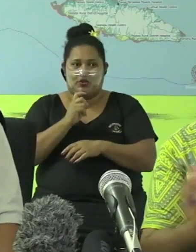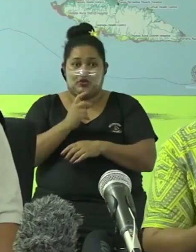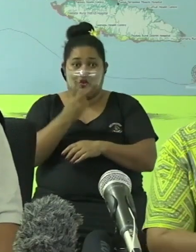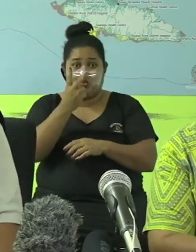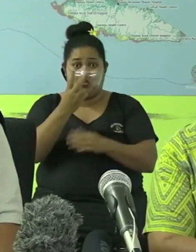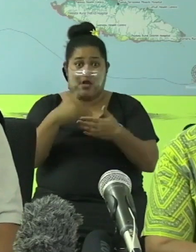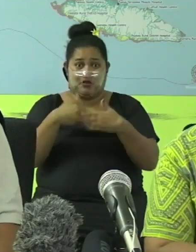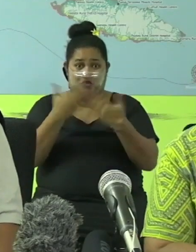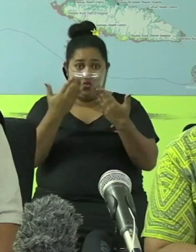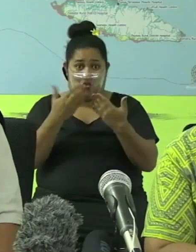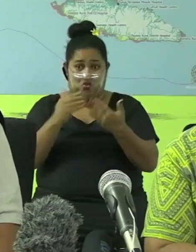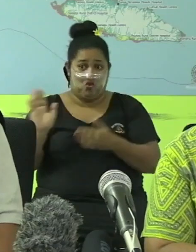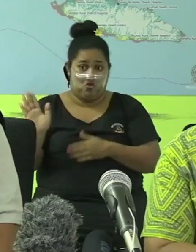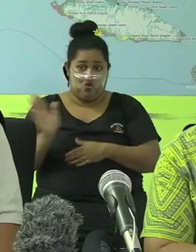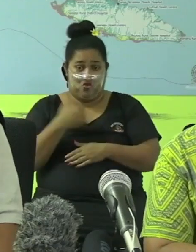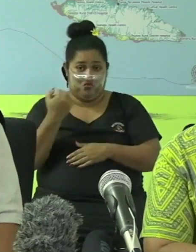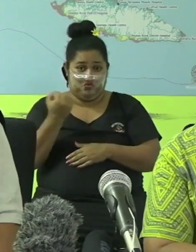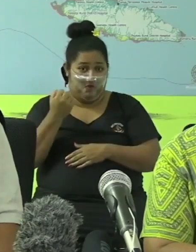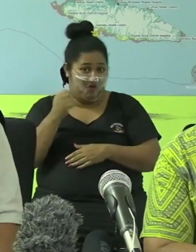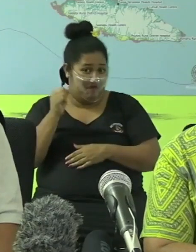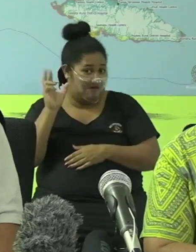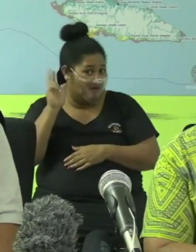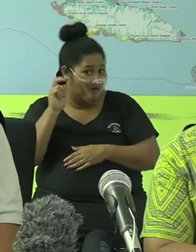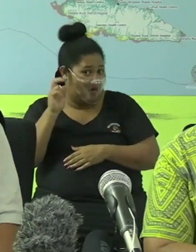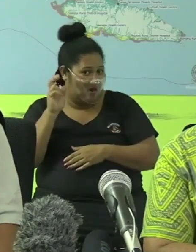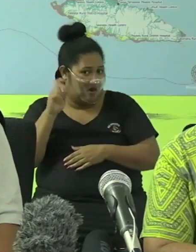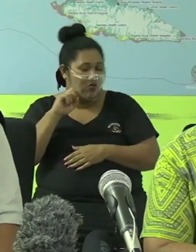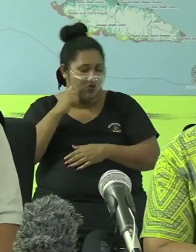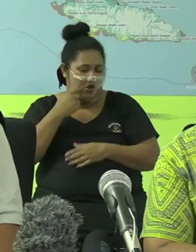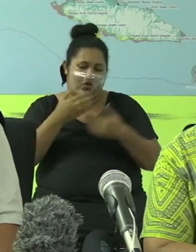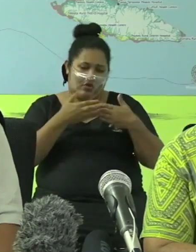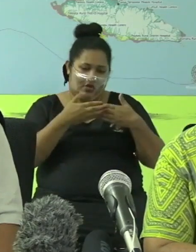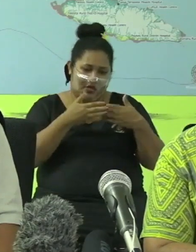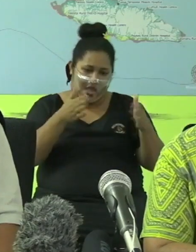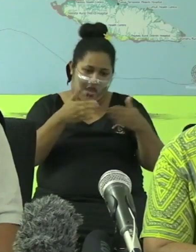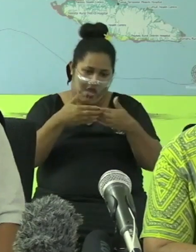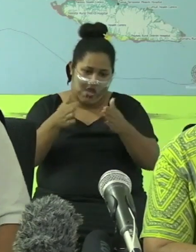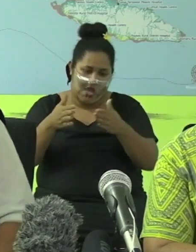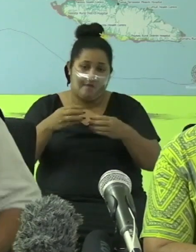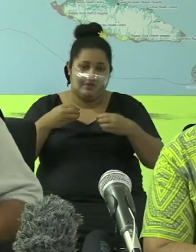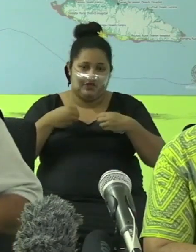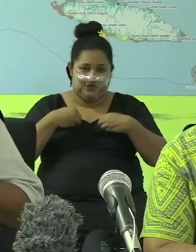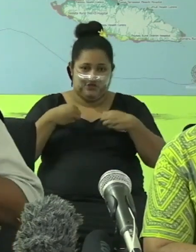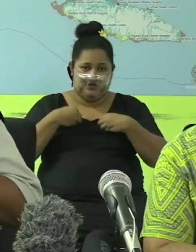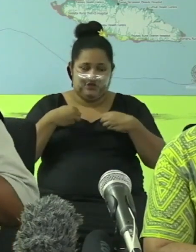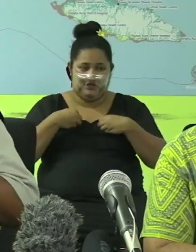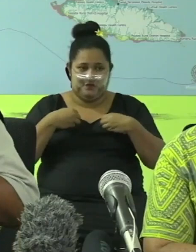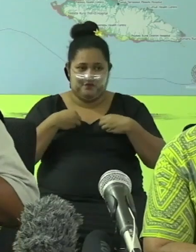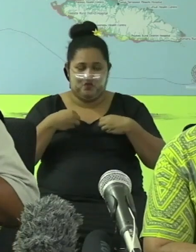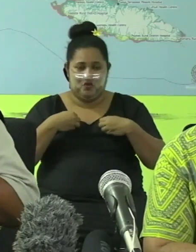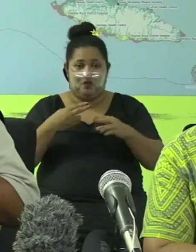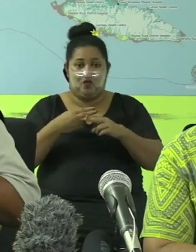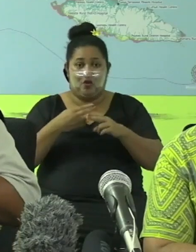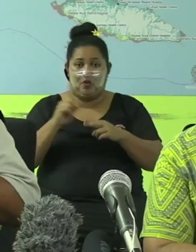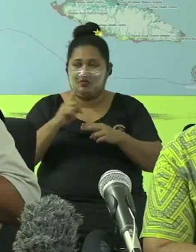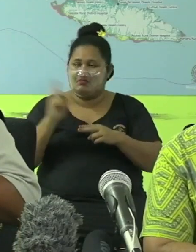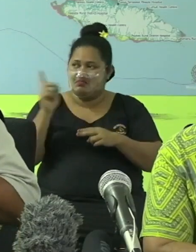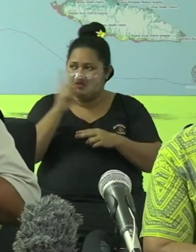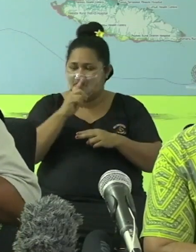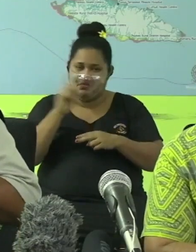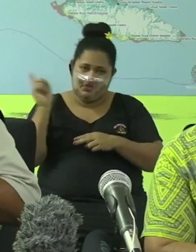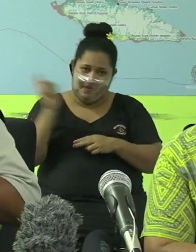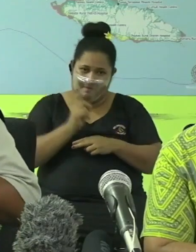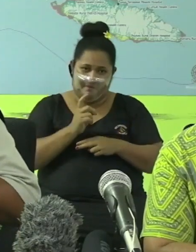mo le whaafonga mai le Atunuu lea o le a tatala ai ia pisinisi nei ia mo le anga i mai